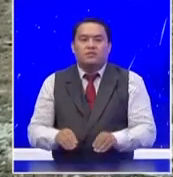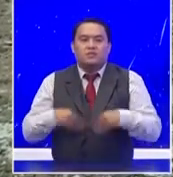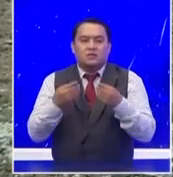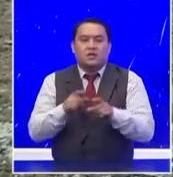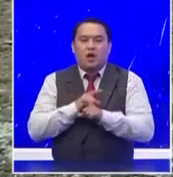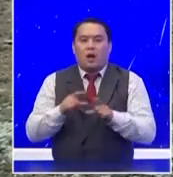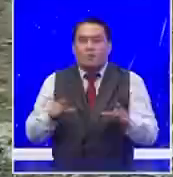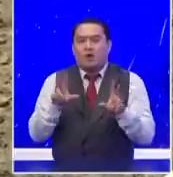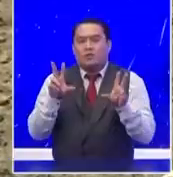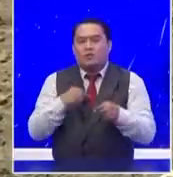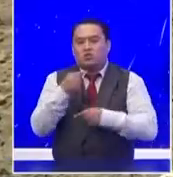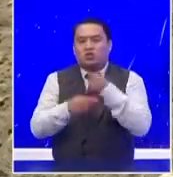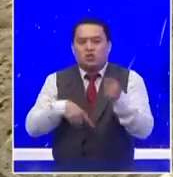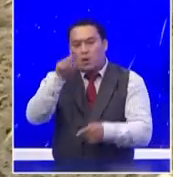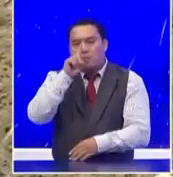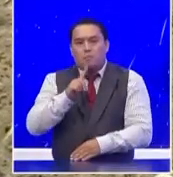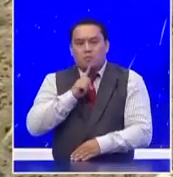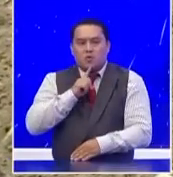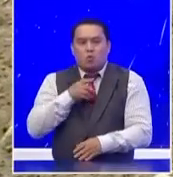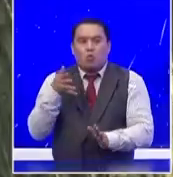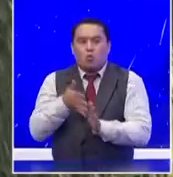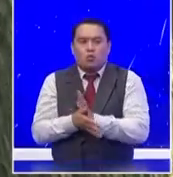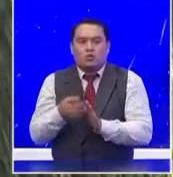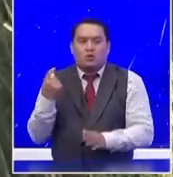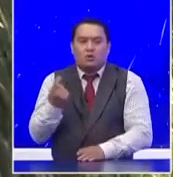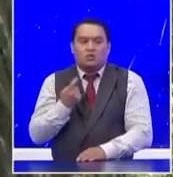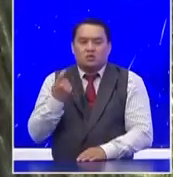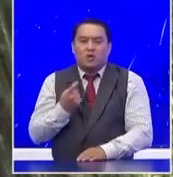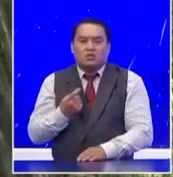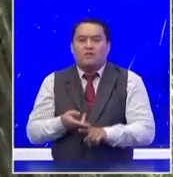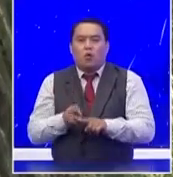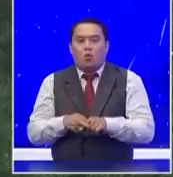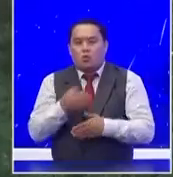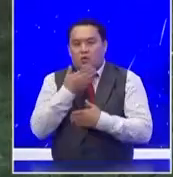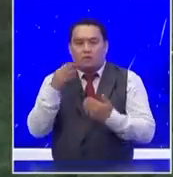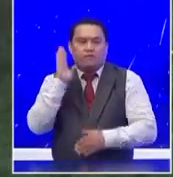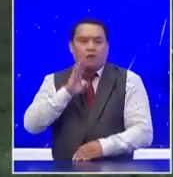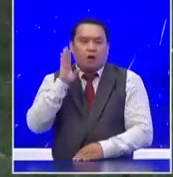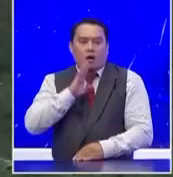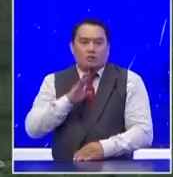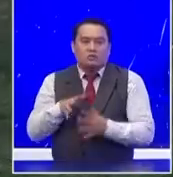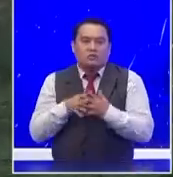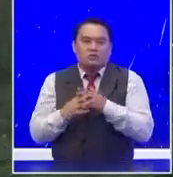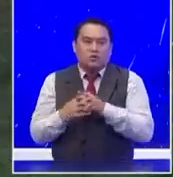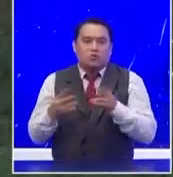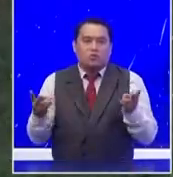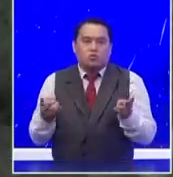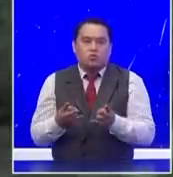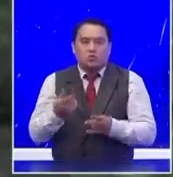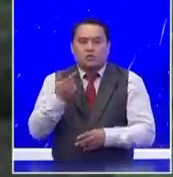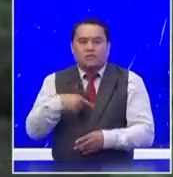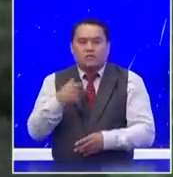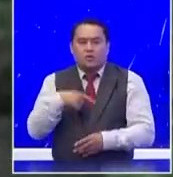объект строители обещают через месяц, а до тех пор несут убытки и владельцы частного подворья. Отсутствие рычной системы внутри села вынуждает их поливать свои